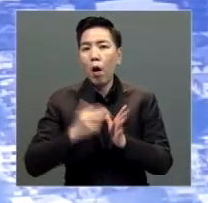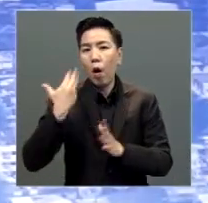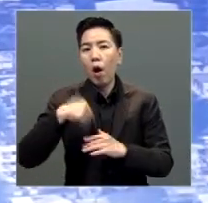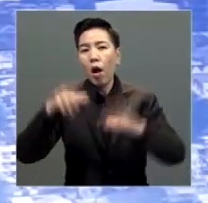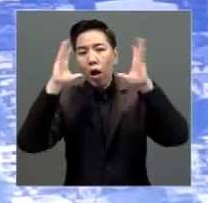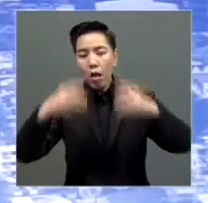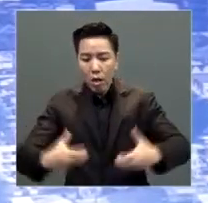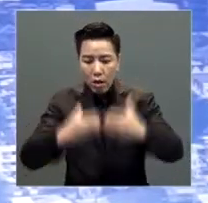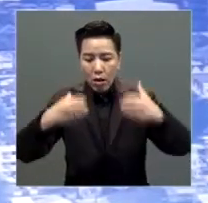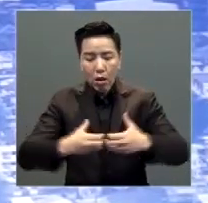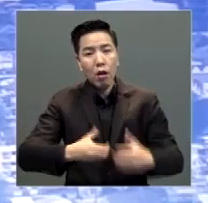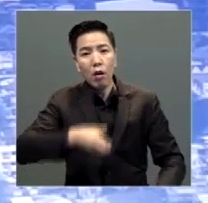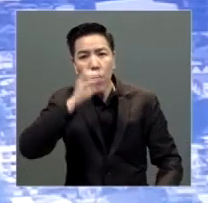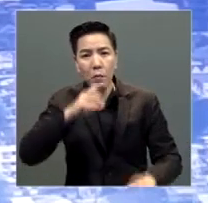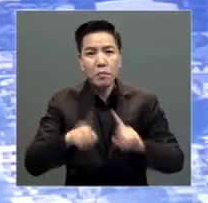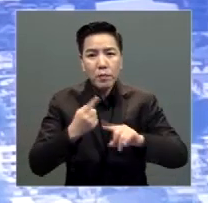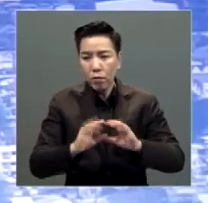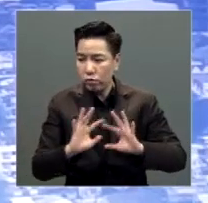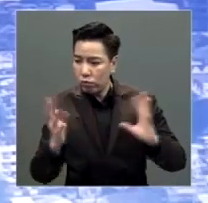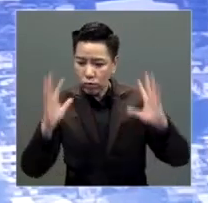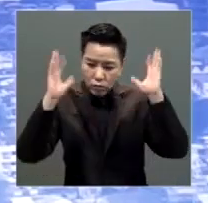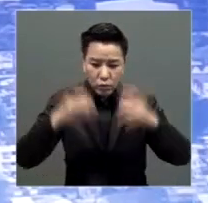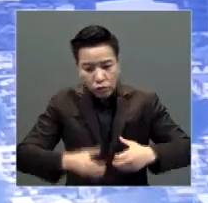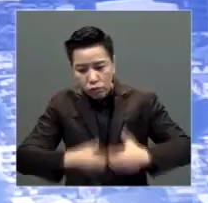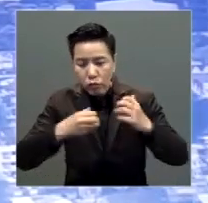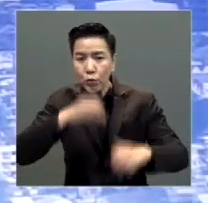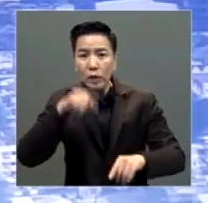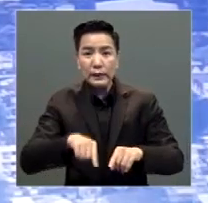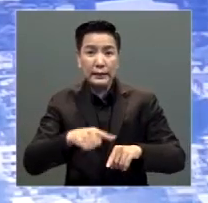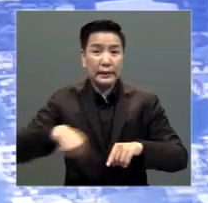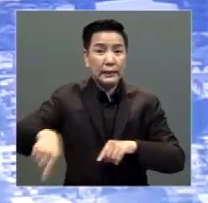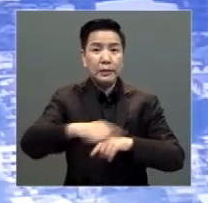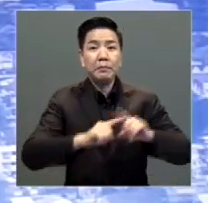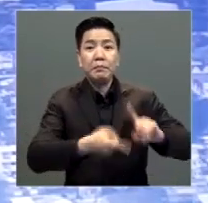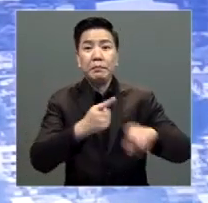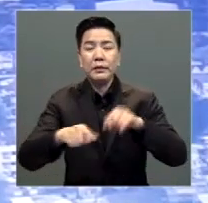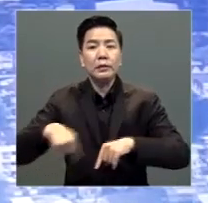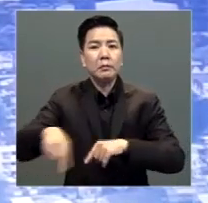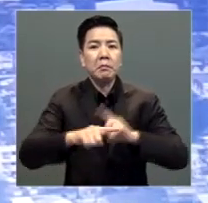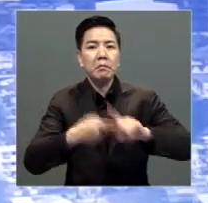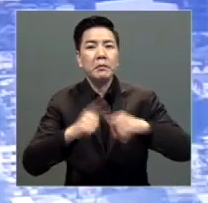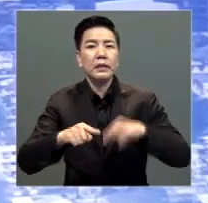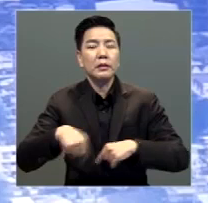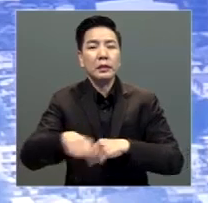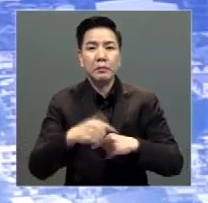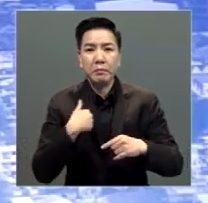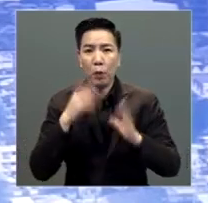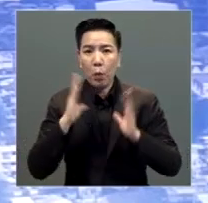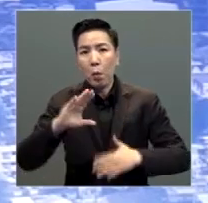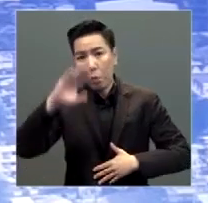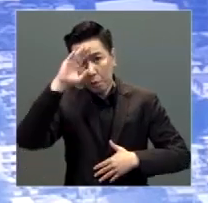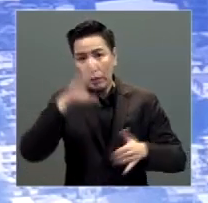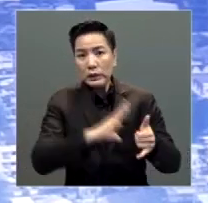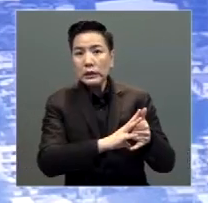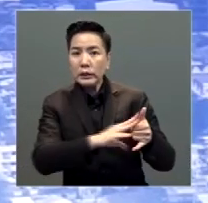รค์ดื่มสุราในวงเพื่อนๆซึ่งหนึ่งในเพื่อนสังสรรค์นั้นก็เป็นผู้ป่วยที่ติด